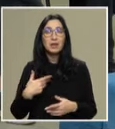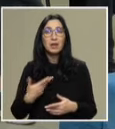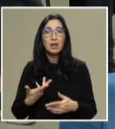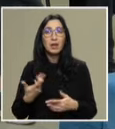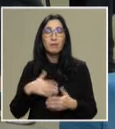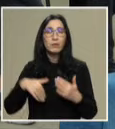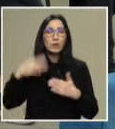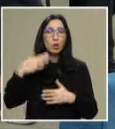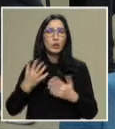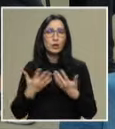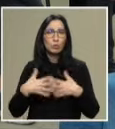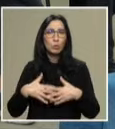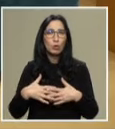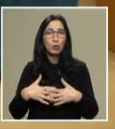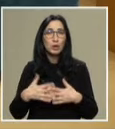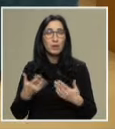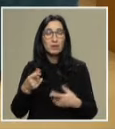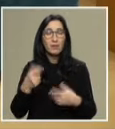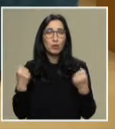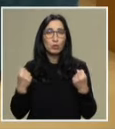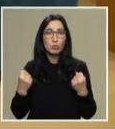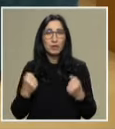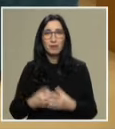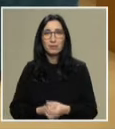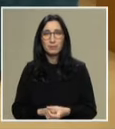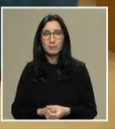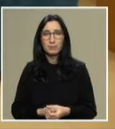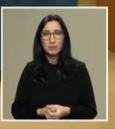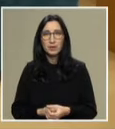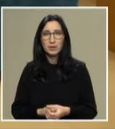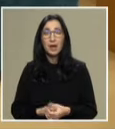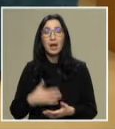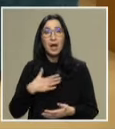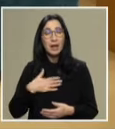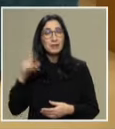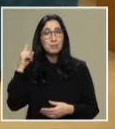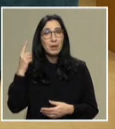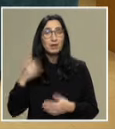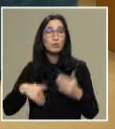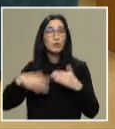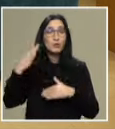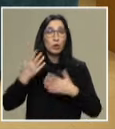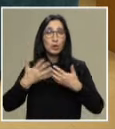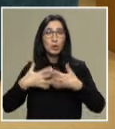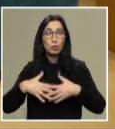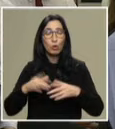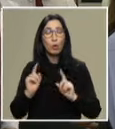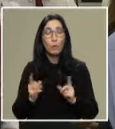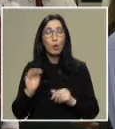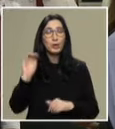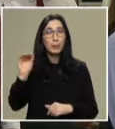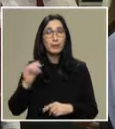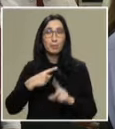технологии на вашето психично здраве? Виждам, че микрофон е от теб, заповядай. Аз смятам, че високите технологии могат да бъдат